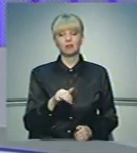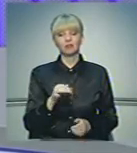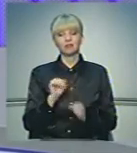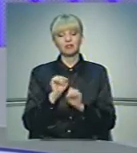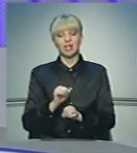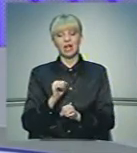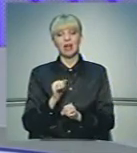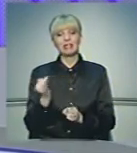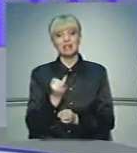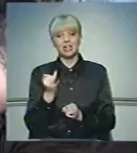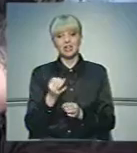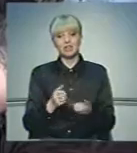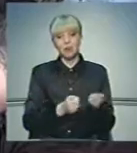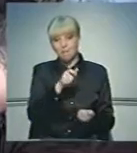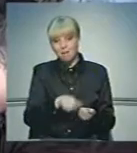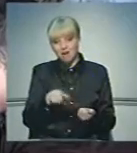інтересів перевізників.